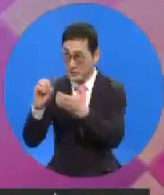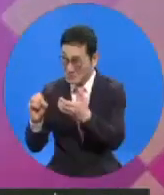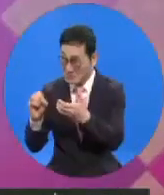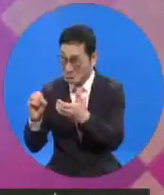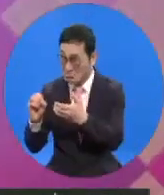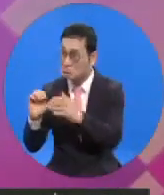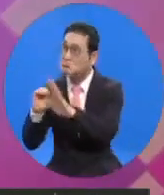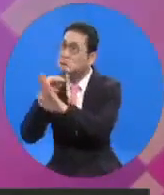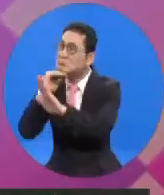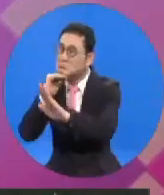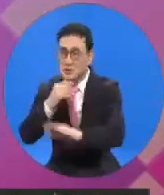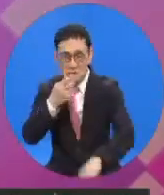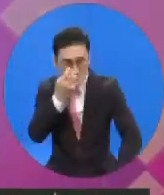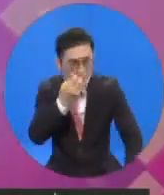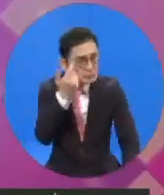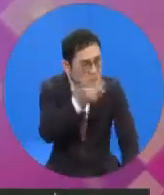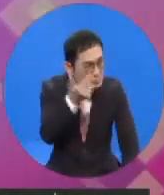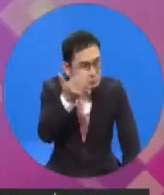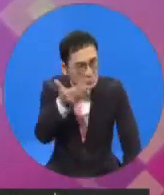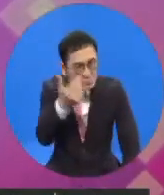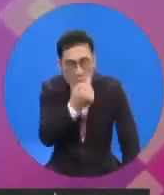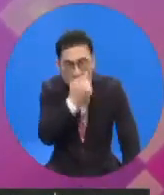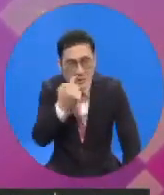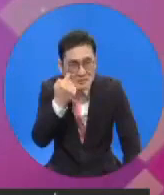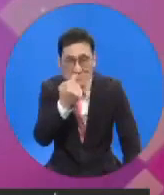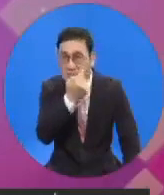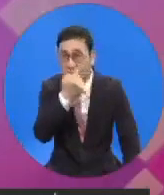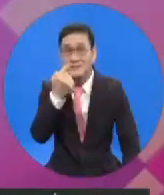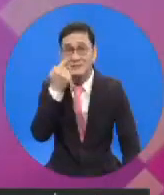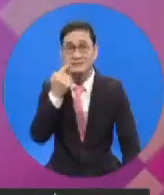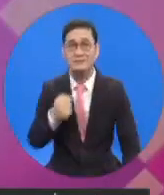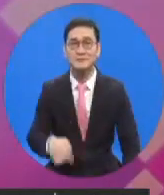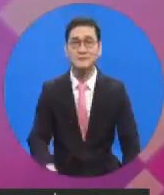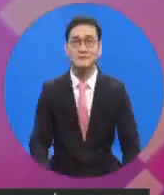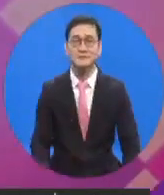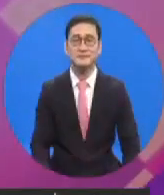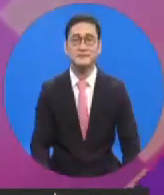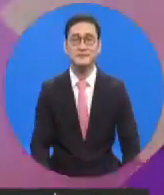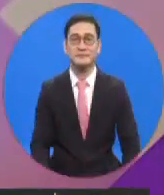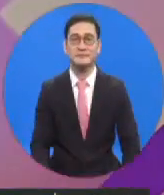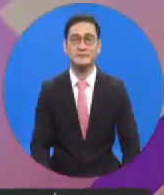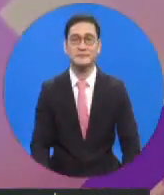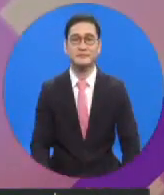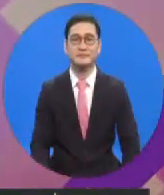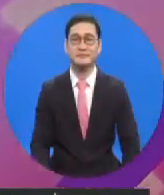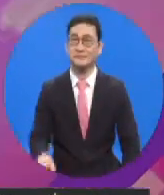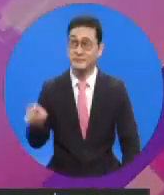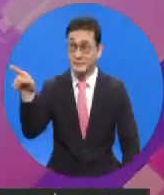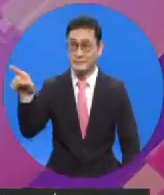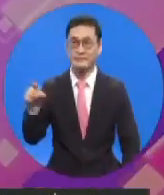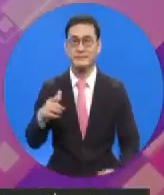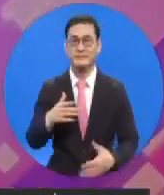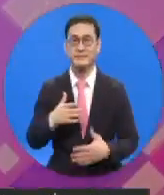해드리고 있기 때문에 김정희 교수에게 한번 자문을 해봤습니다. 일단은 백신이 안정적으로 인정받고